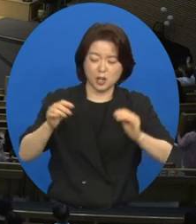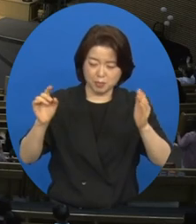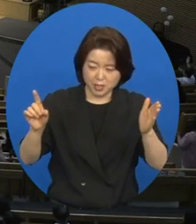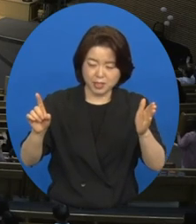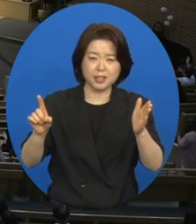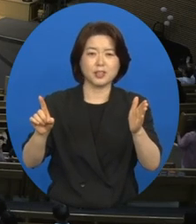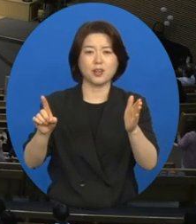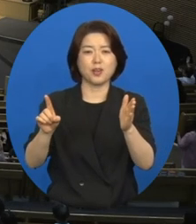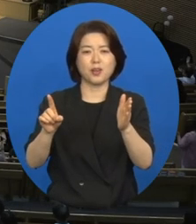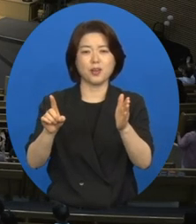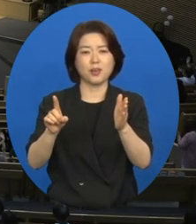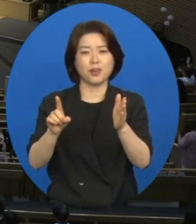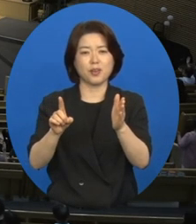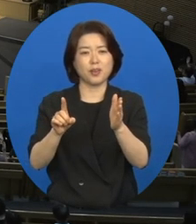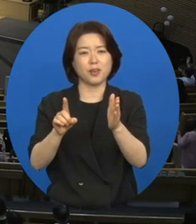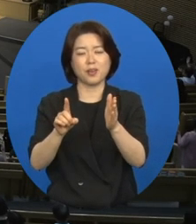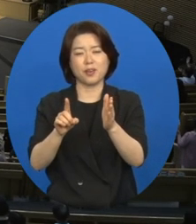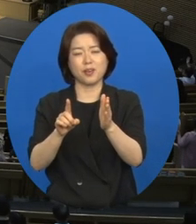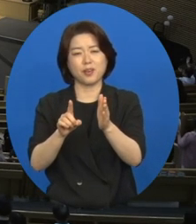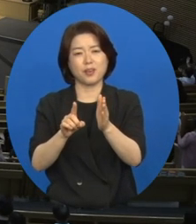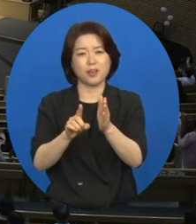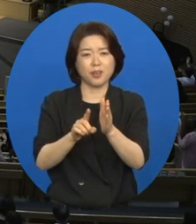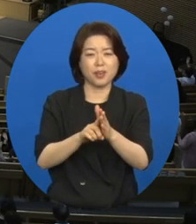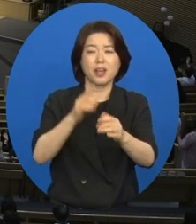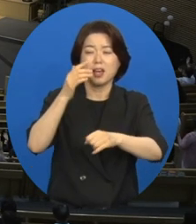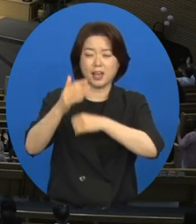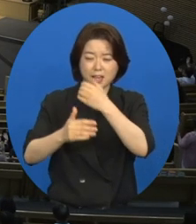약속을 믿어